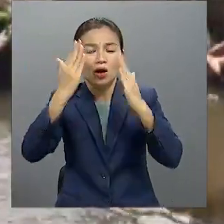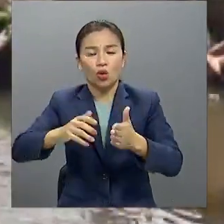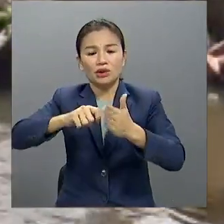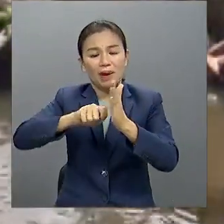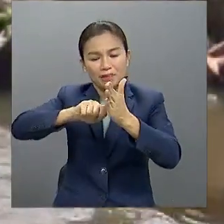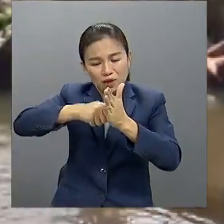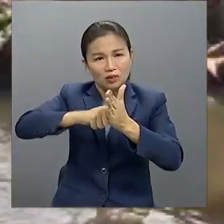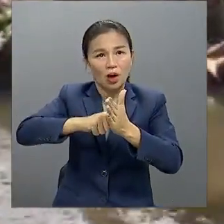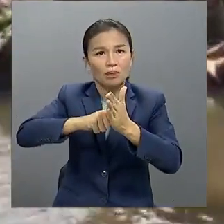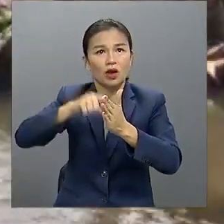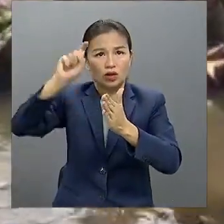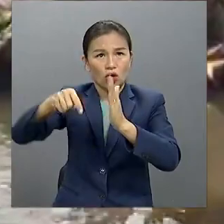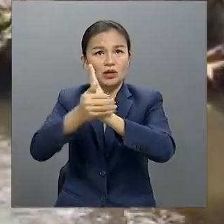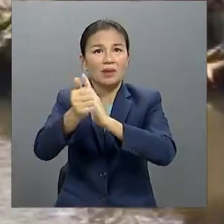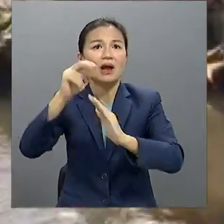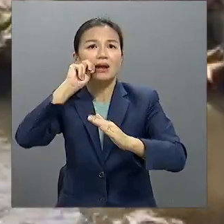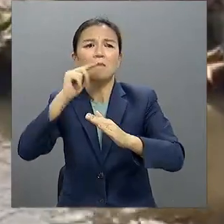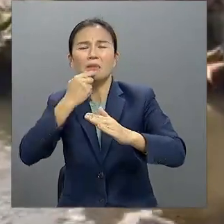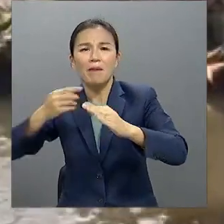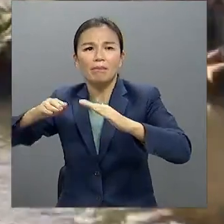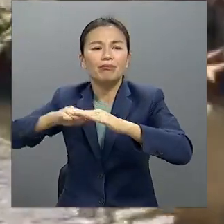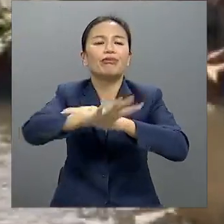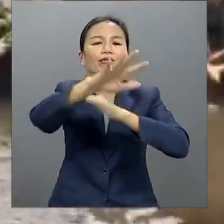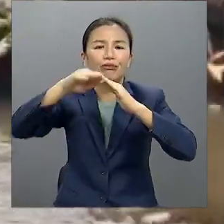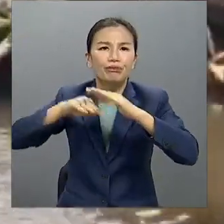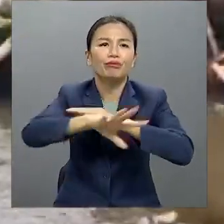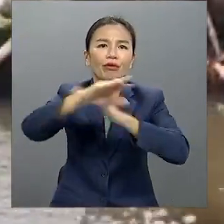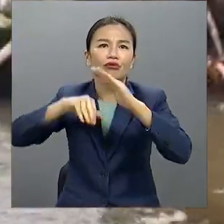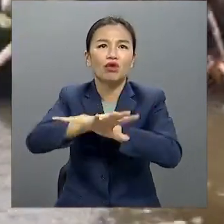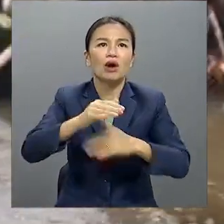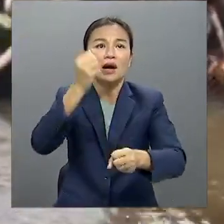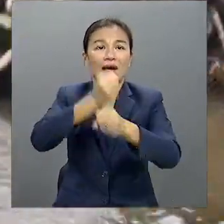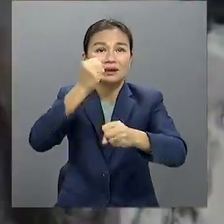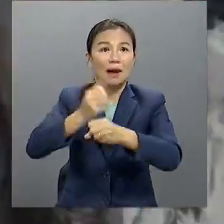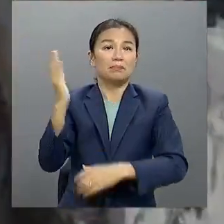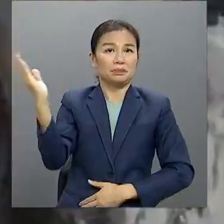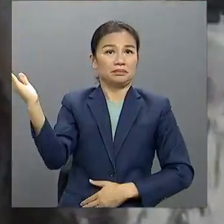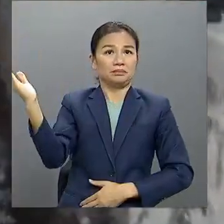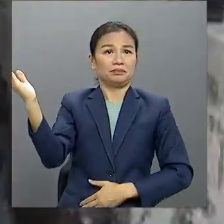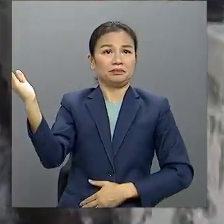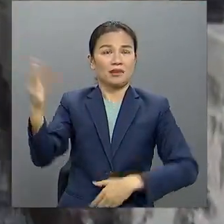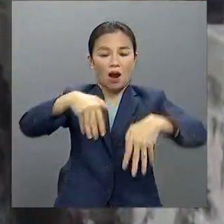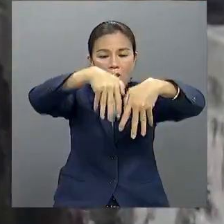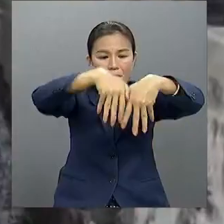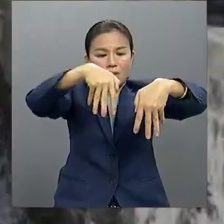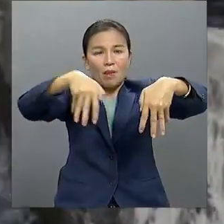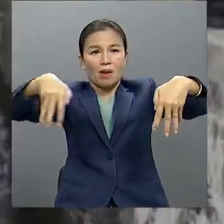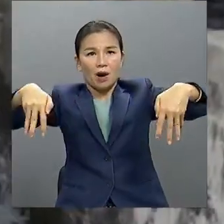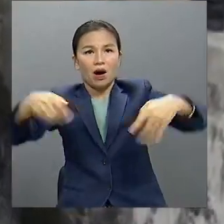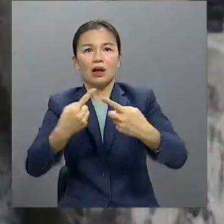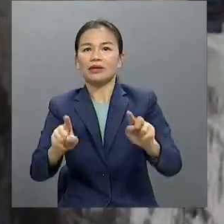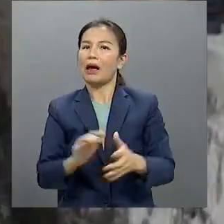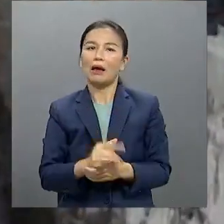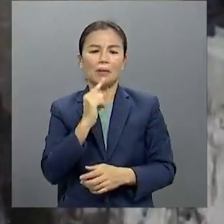มันก็รุกเข้ามาเรื่อยๆแล้วเมื่อเดือนที่แล้วเนี่ยชลประทานเขามาสร้างทำนบนะกั้นน้ำบริเวณหน้าเขื่อนแต่เอาไม่อยู่ค่ะ